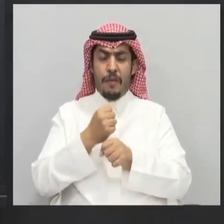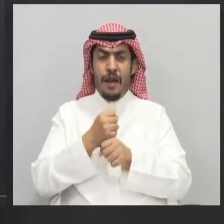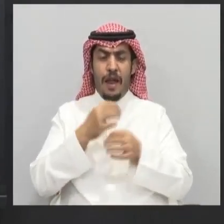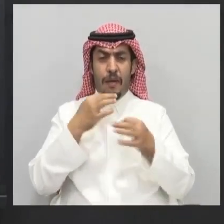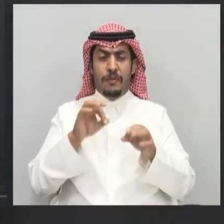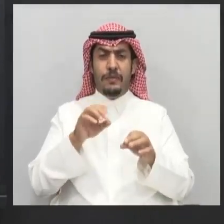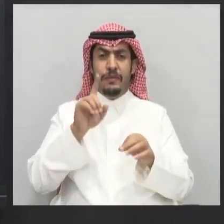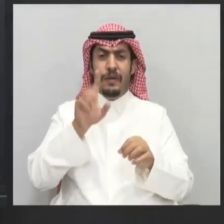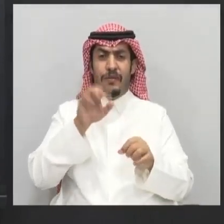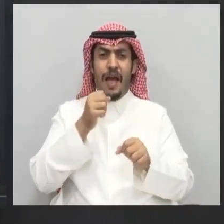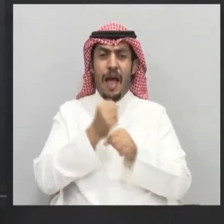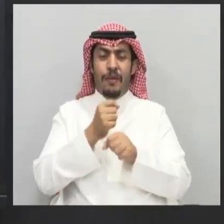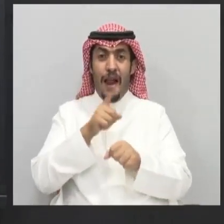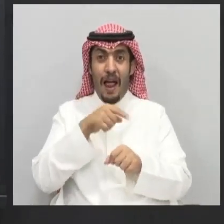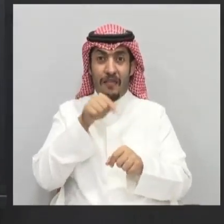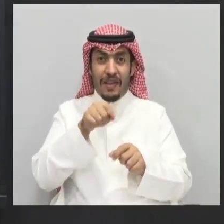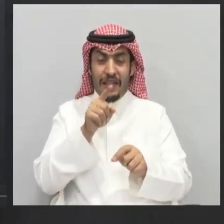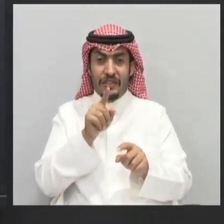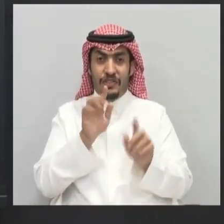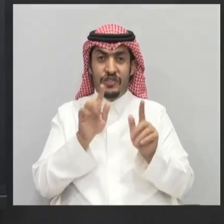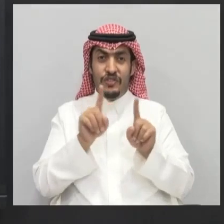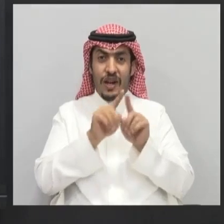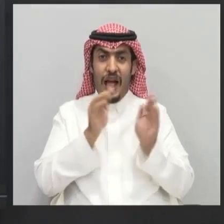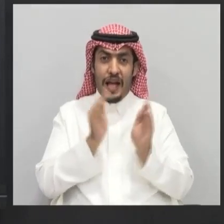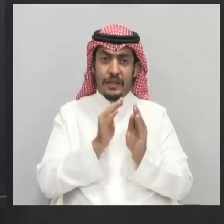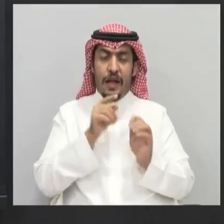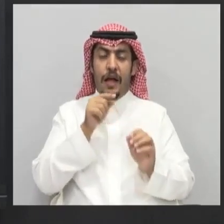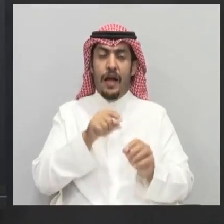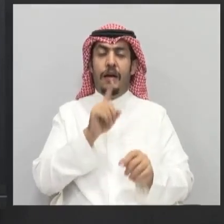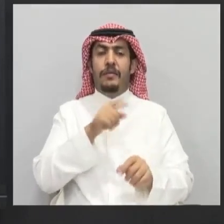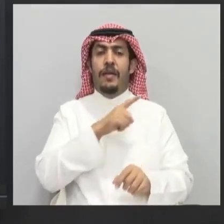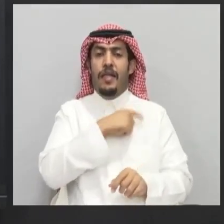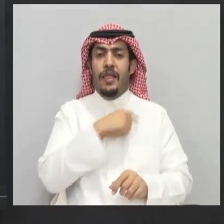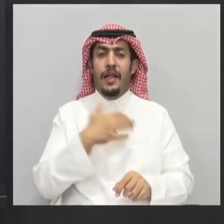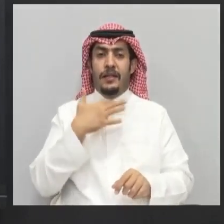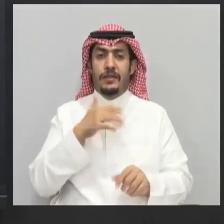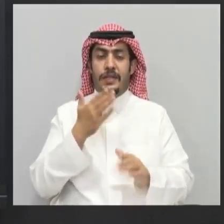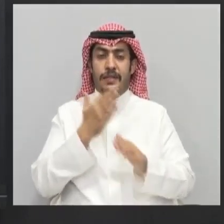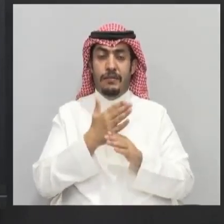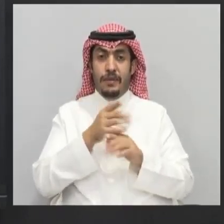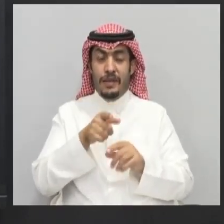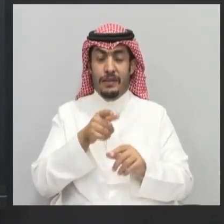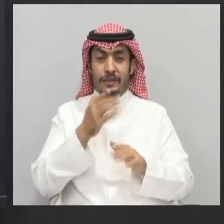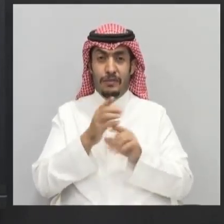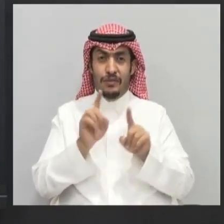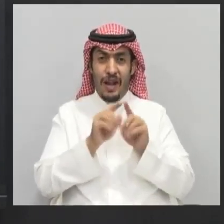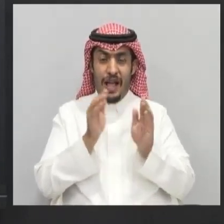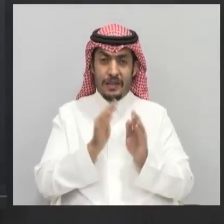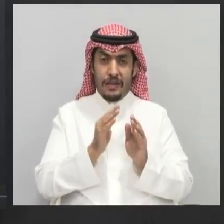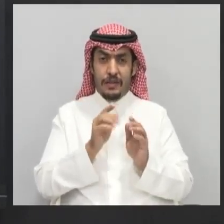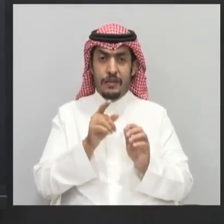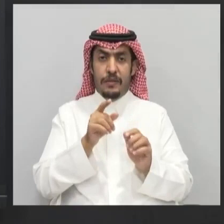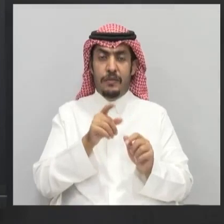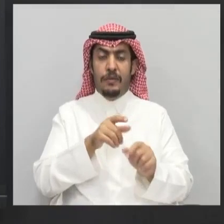جميعا انما عمله الذي وقع فيه الشرك الاصغر هو الذي بسببه بسبب هذا الشرك الاصغر